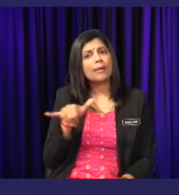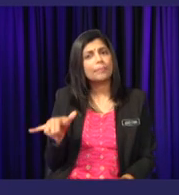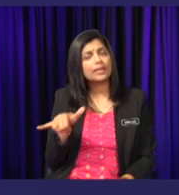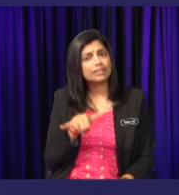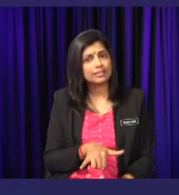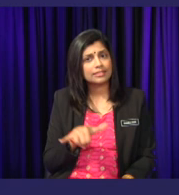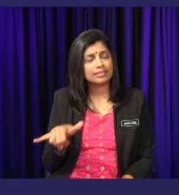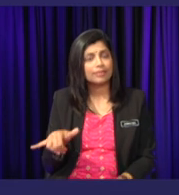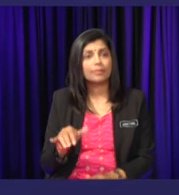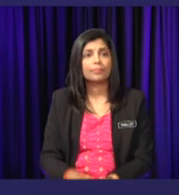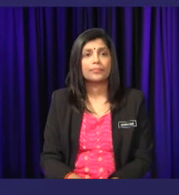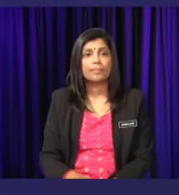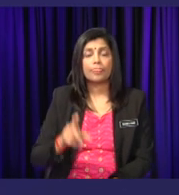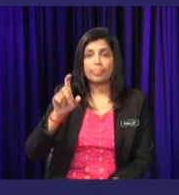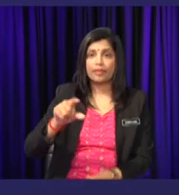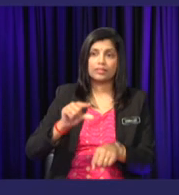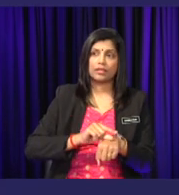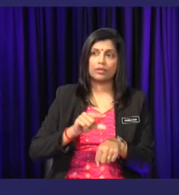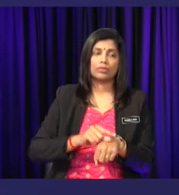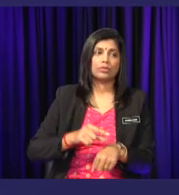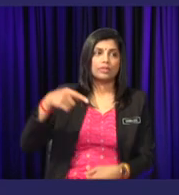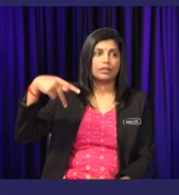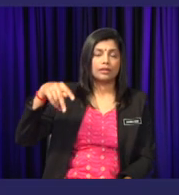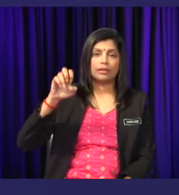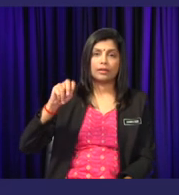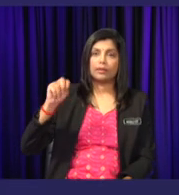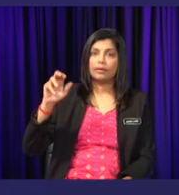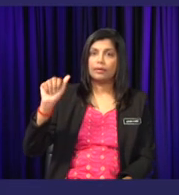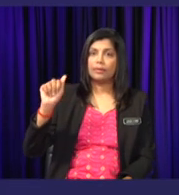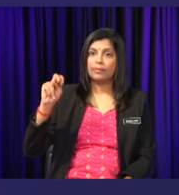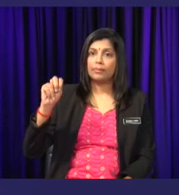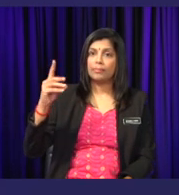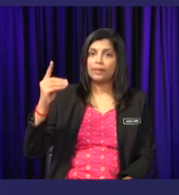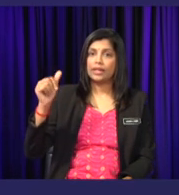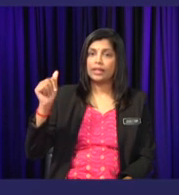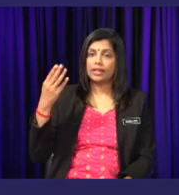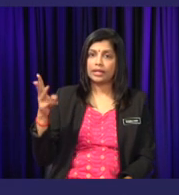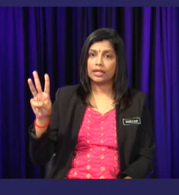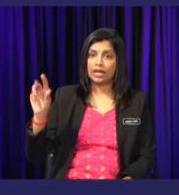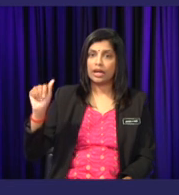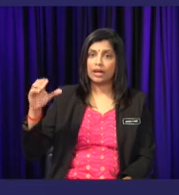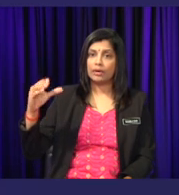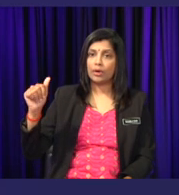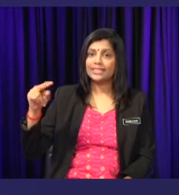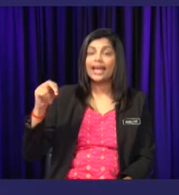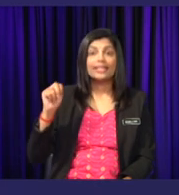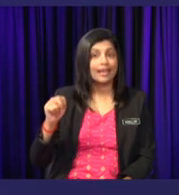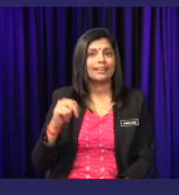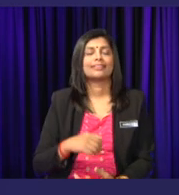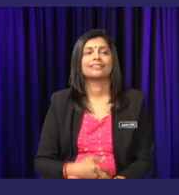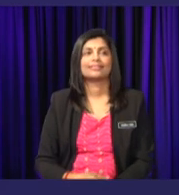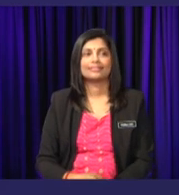kita guna penanda untuk menyambungkan isi Selain itu pembakaran hutan